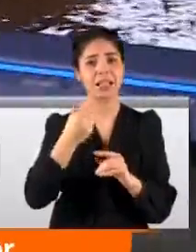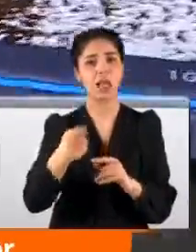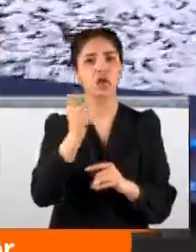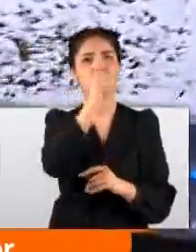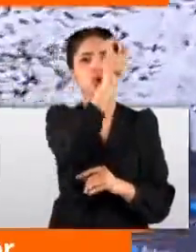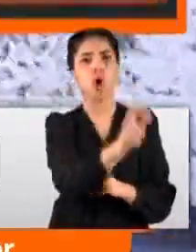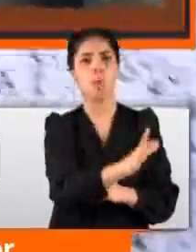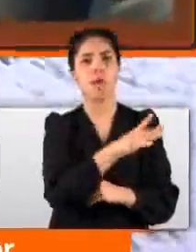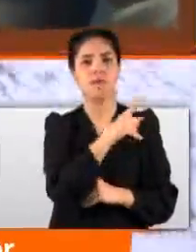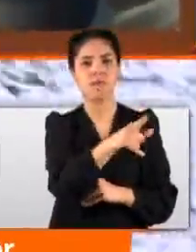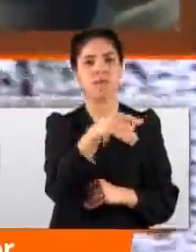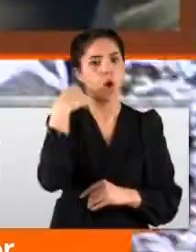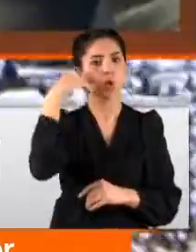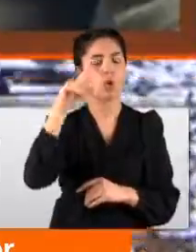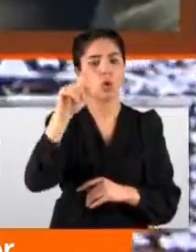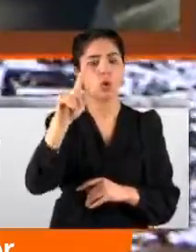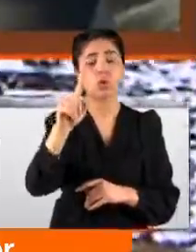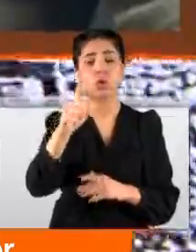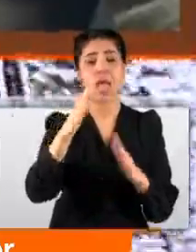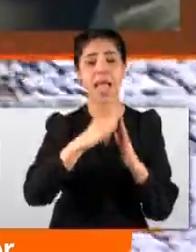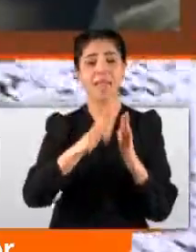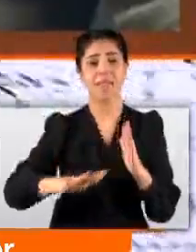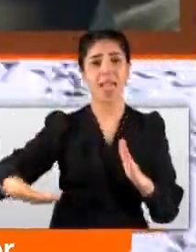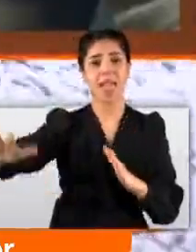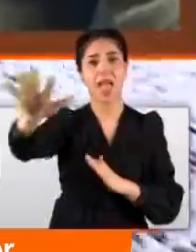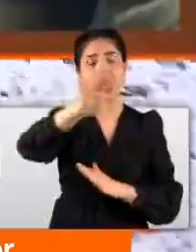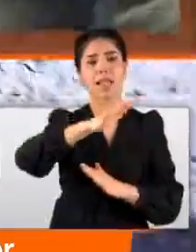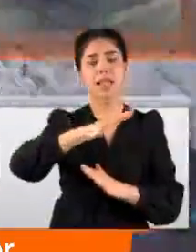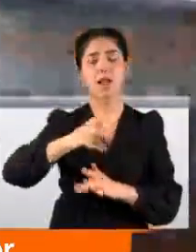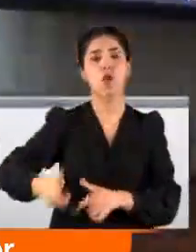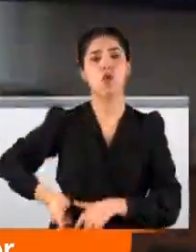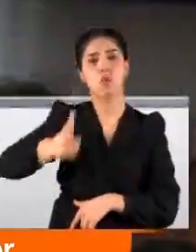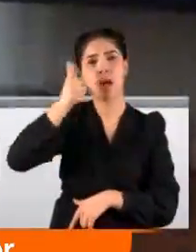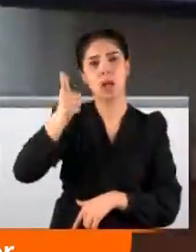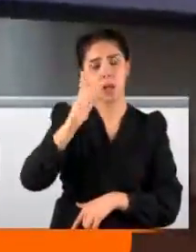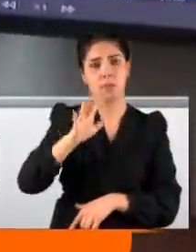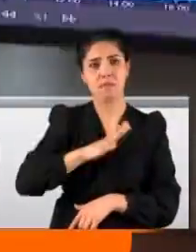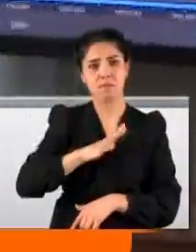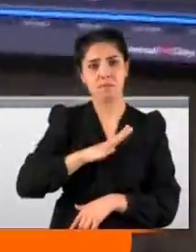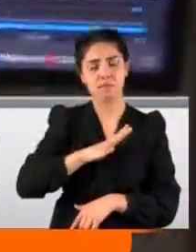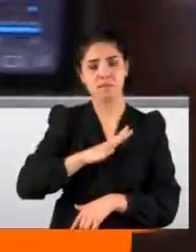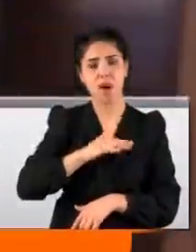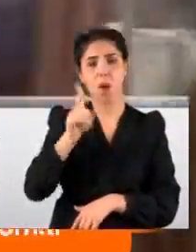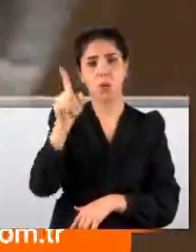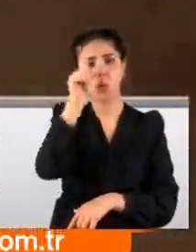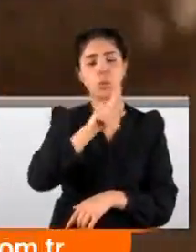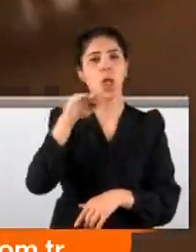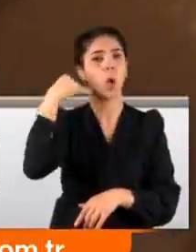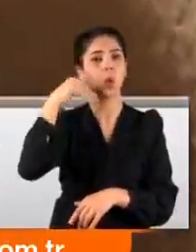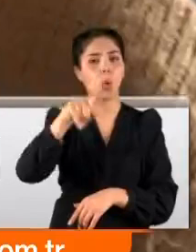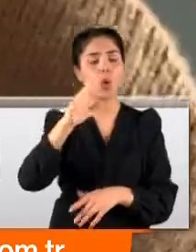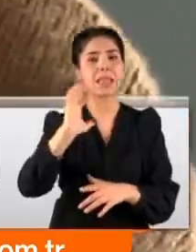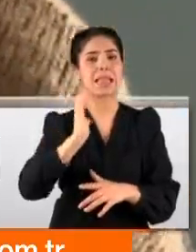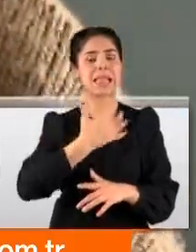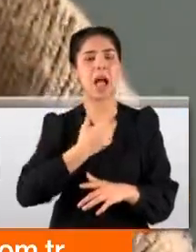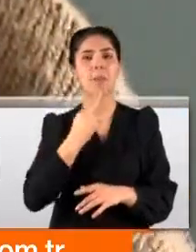çoban var. Yani koyunların bulunduğu evin etrafı 7/24 güvenlik kameralarıyla izleniyor. O yüzden koyunların sahibi